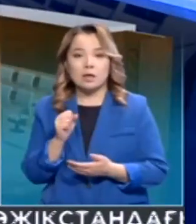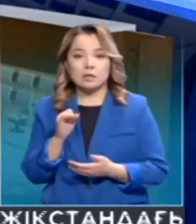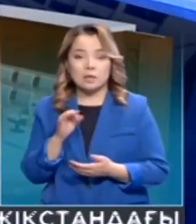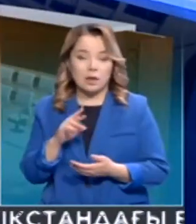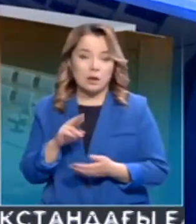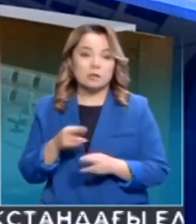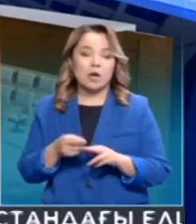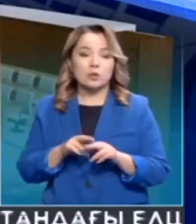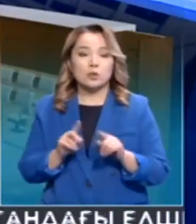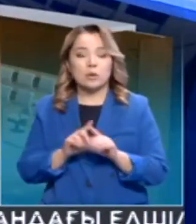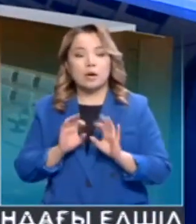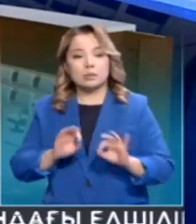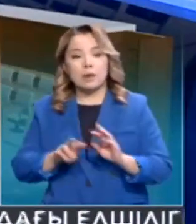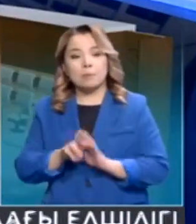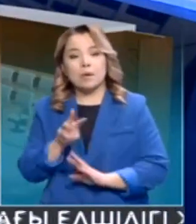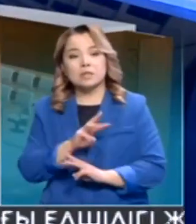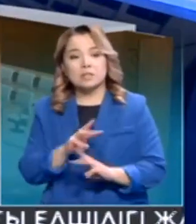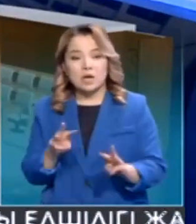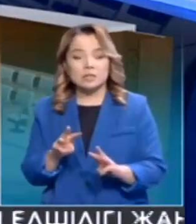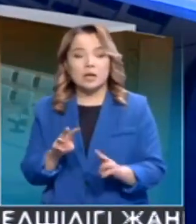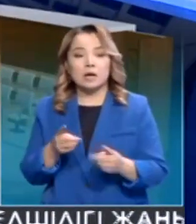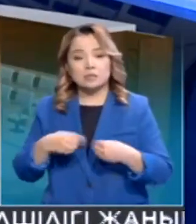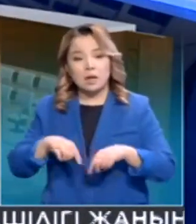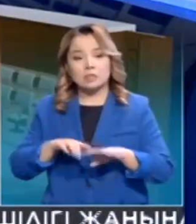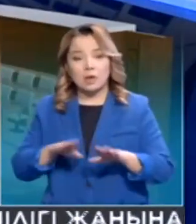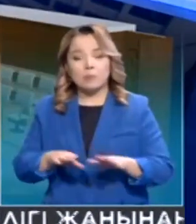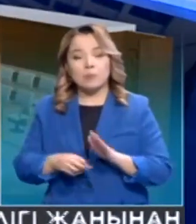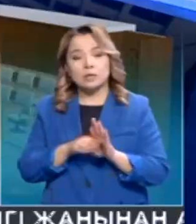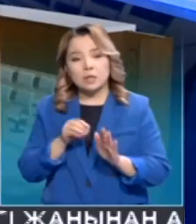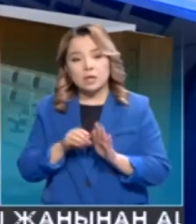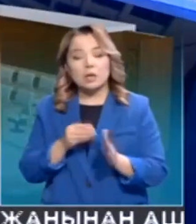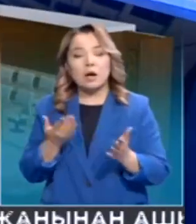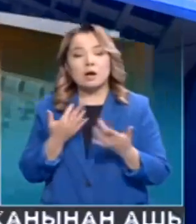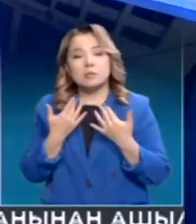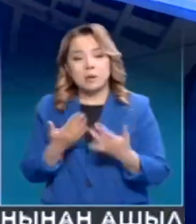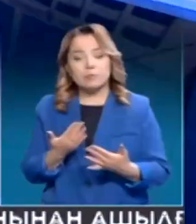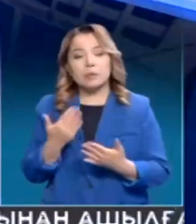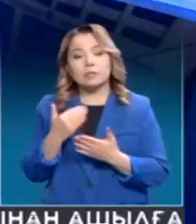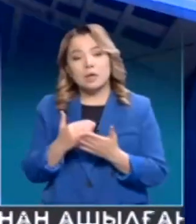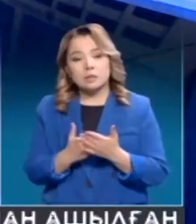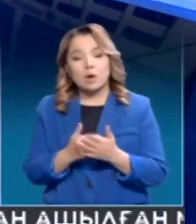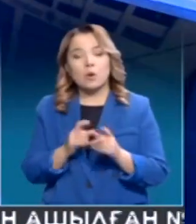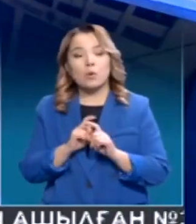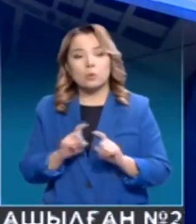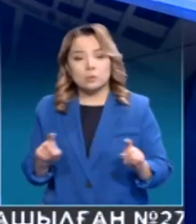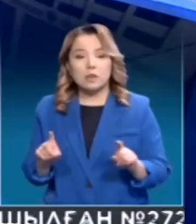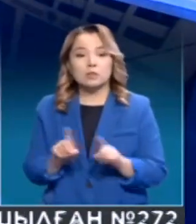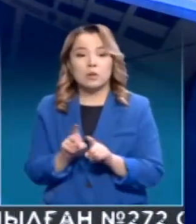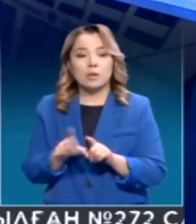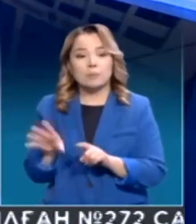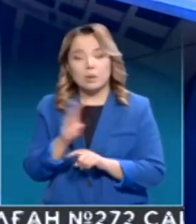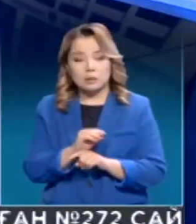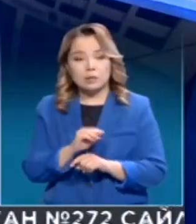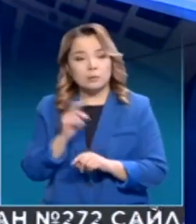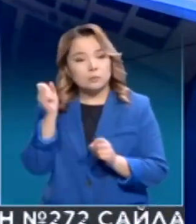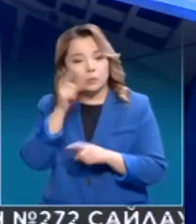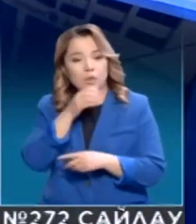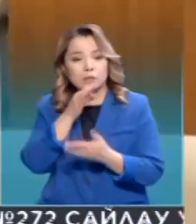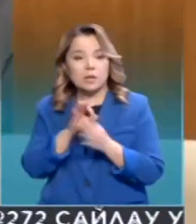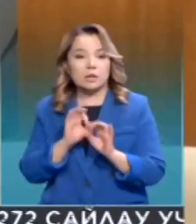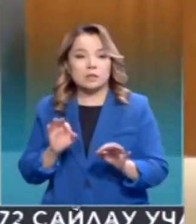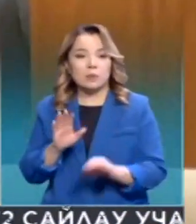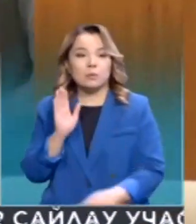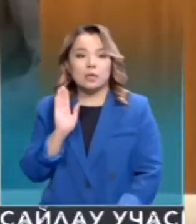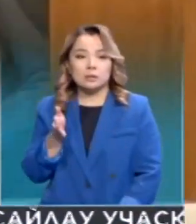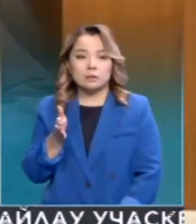Мүтәлі мажилис залына барып, жаңа сайланған депутаттардың қандай тәртіппен отырғызылатын біліп келді.